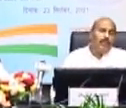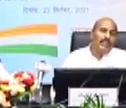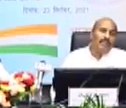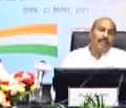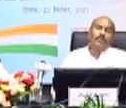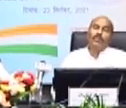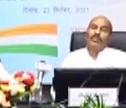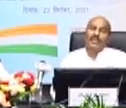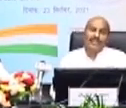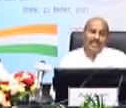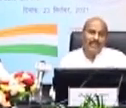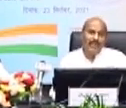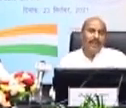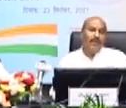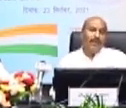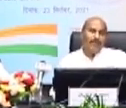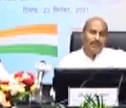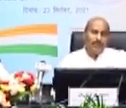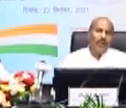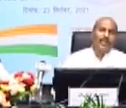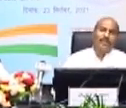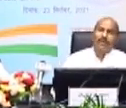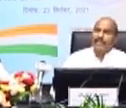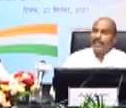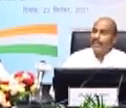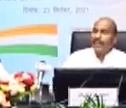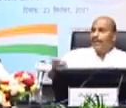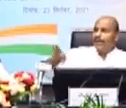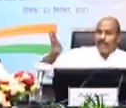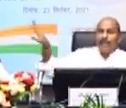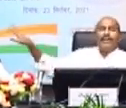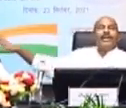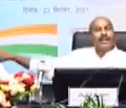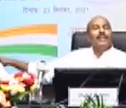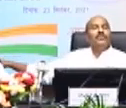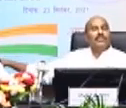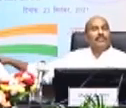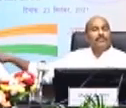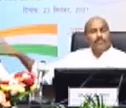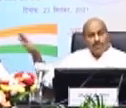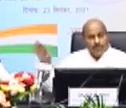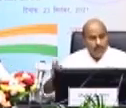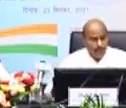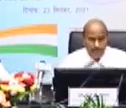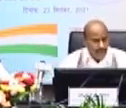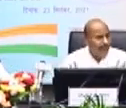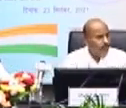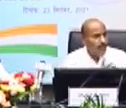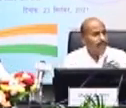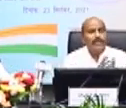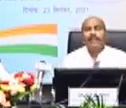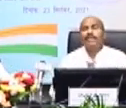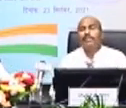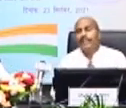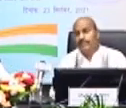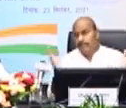अपना बहुत महत्वपूर्ण योगदान दे सकते हैं। वहां पर फिर गुवाहाटी में उन्होंने बताया कि नहीं, और यहाँ पर खड़ा किया हुआ था विभाग के